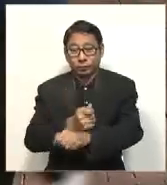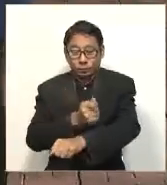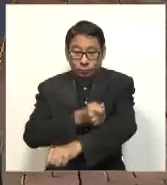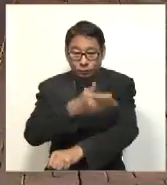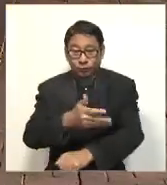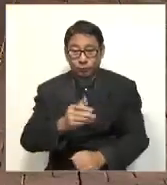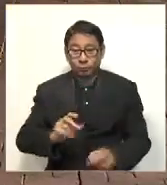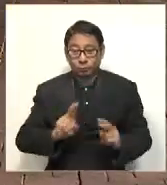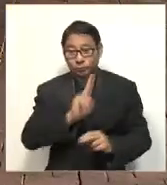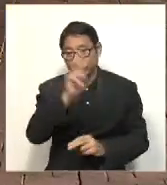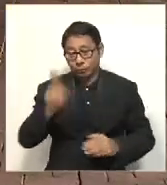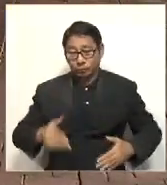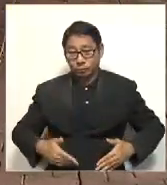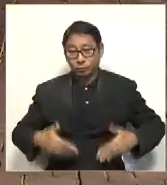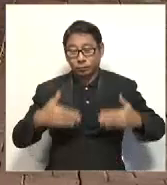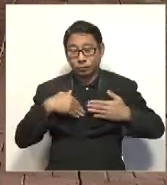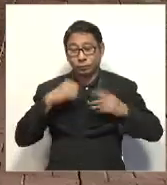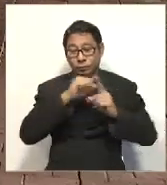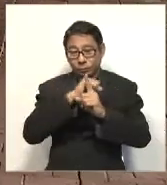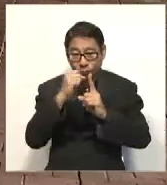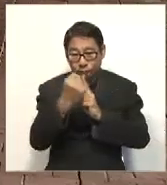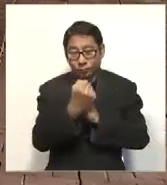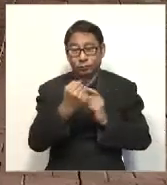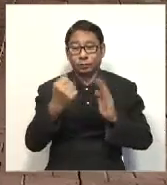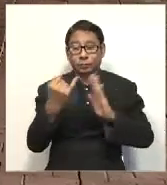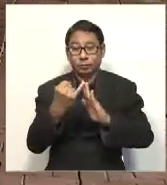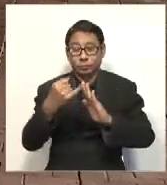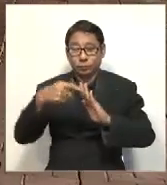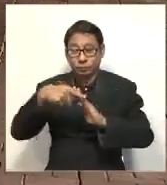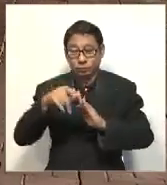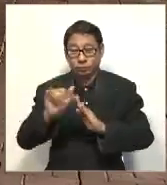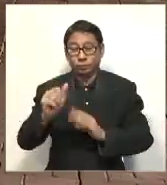ได้การใช้ชีวิตรวมถึงเรื่องสังคมของคนในพื้นที่จังหวัดพะเยานั้นดีมากยิ่งขึ้นค่ะ